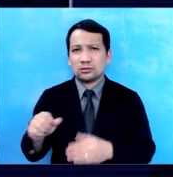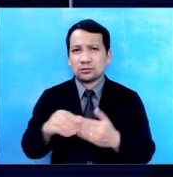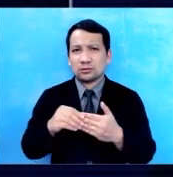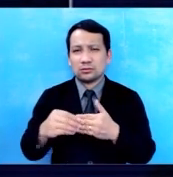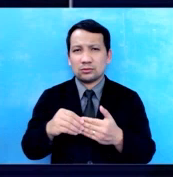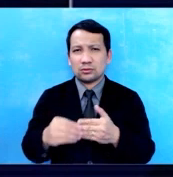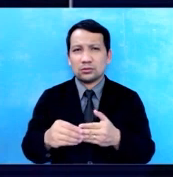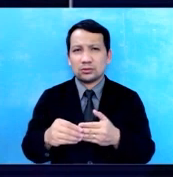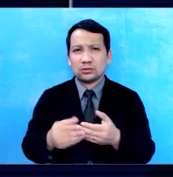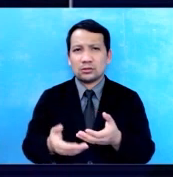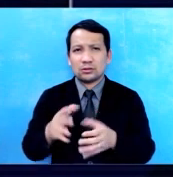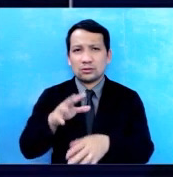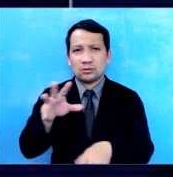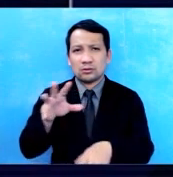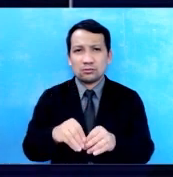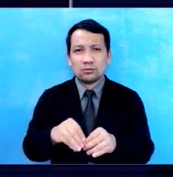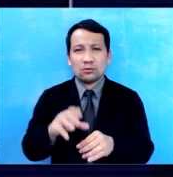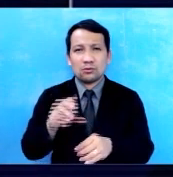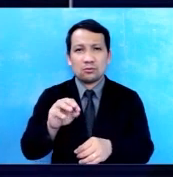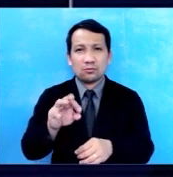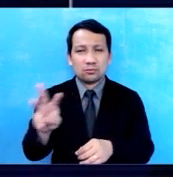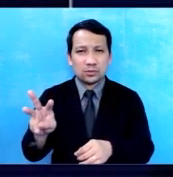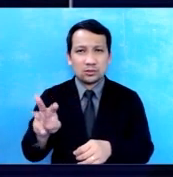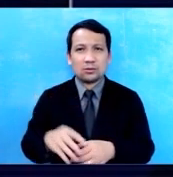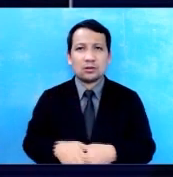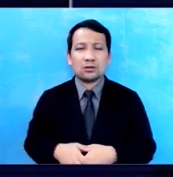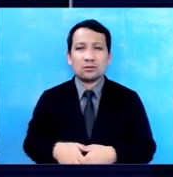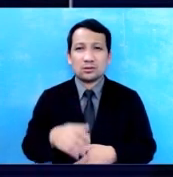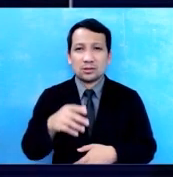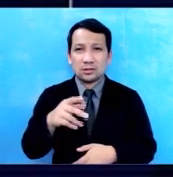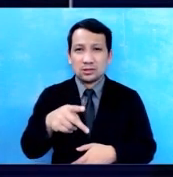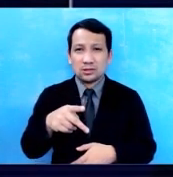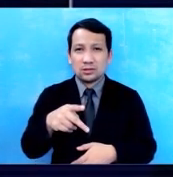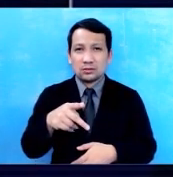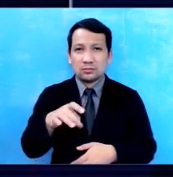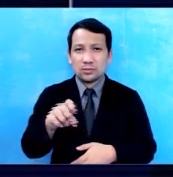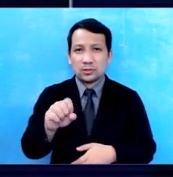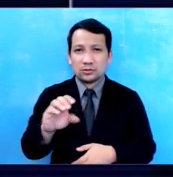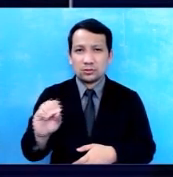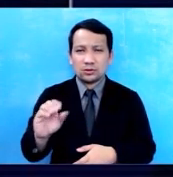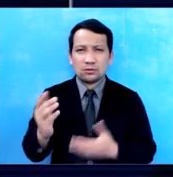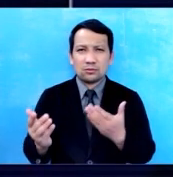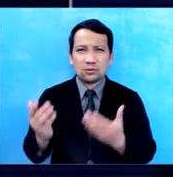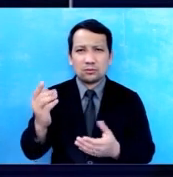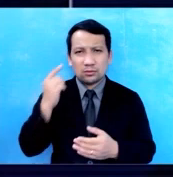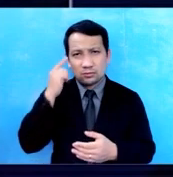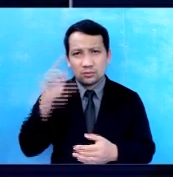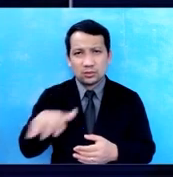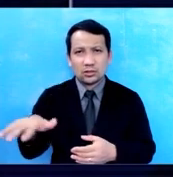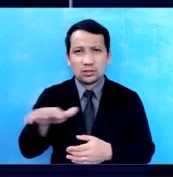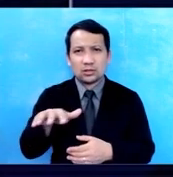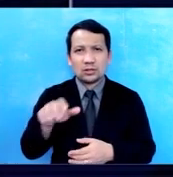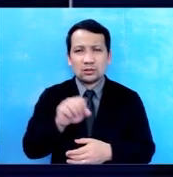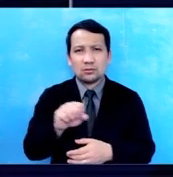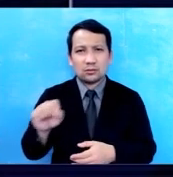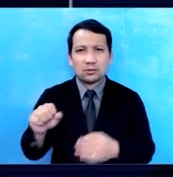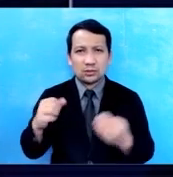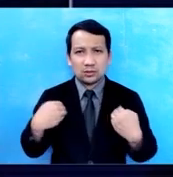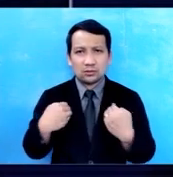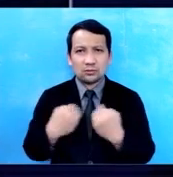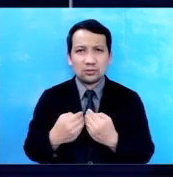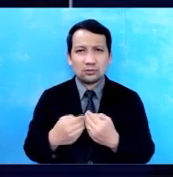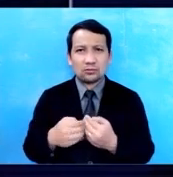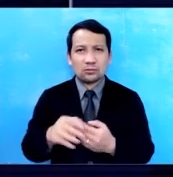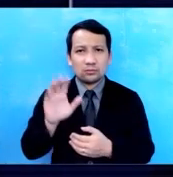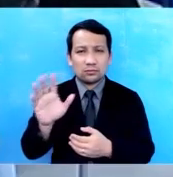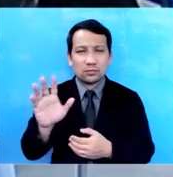na exclusive lang sa mga OFW, habang ang SSS Peso Fund naman ay para lang sa mga SSS member na 55